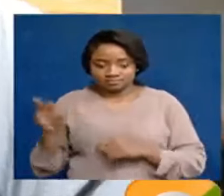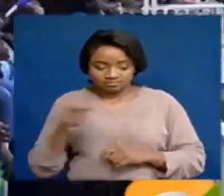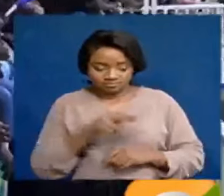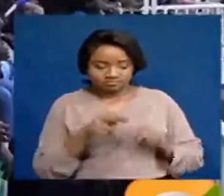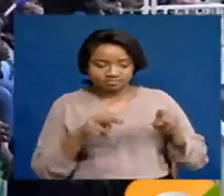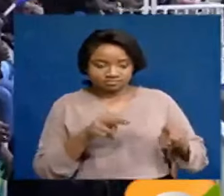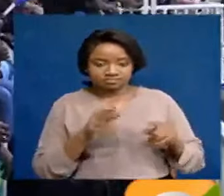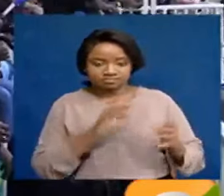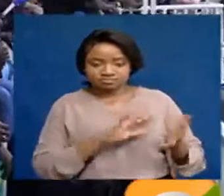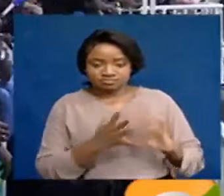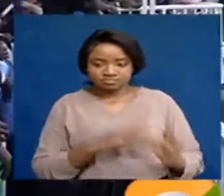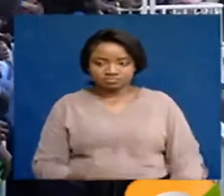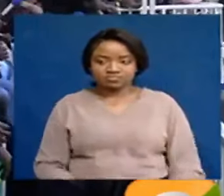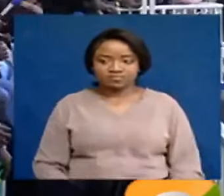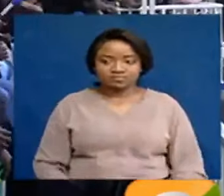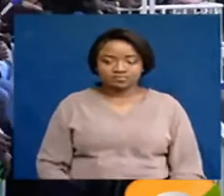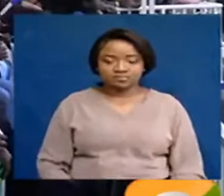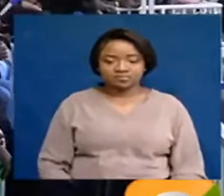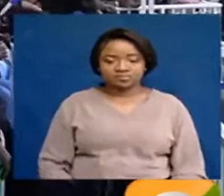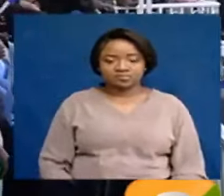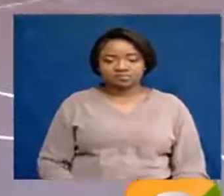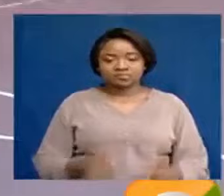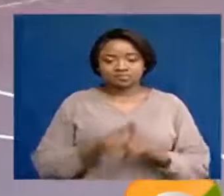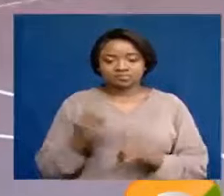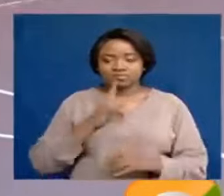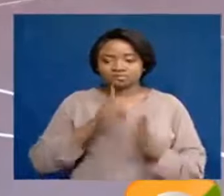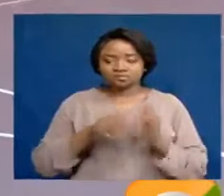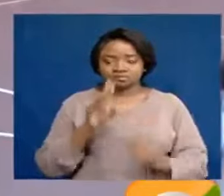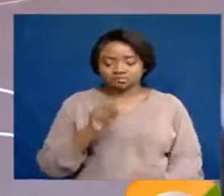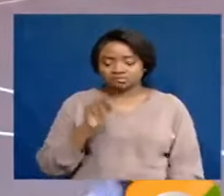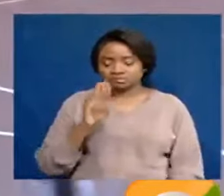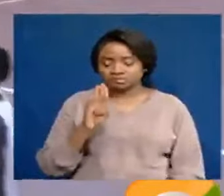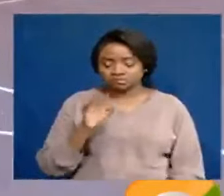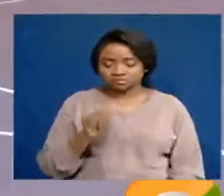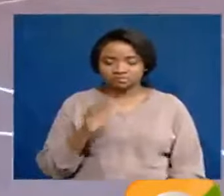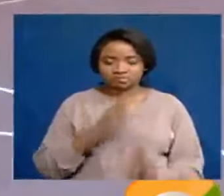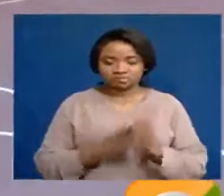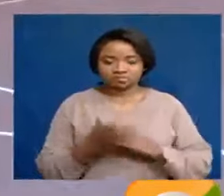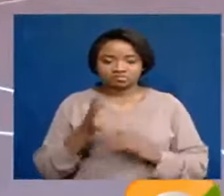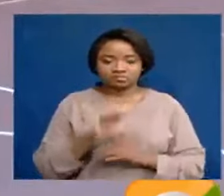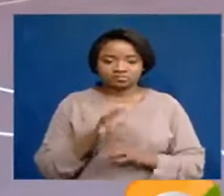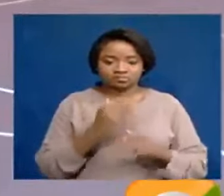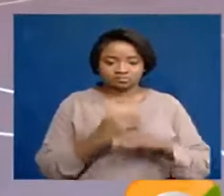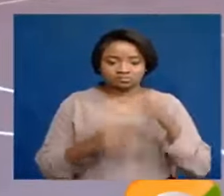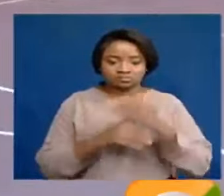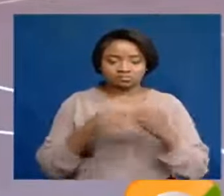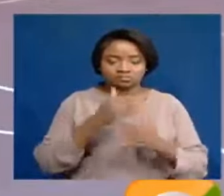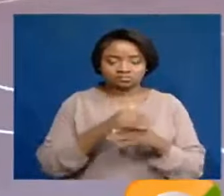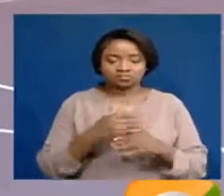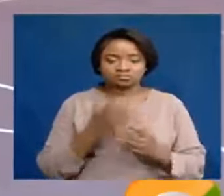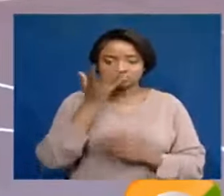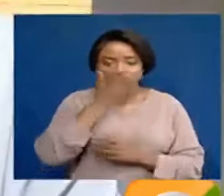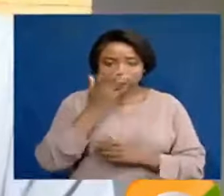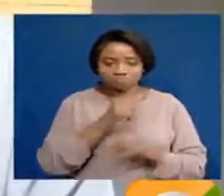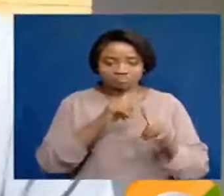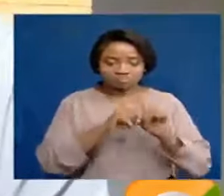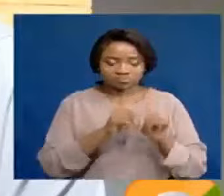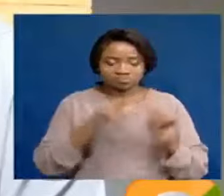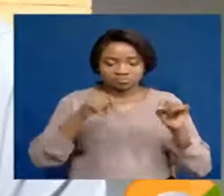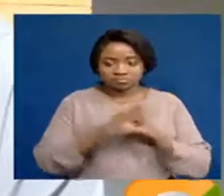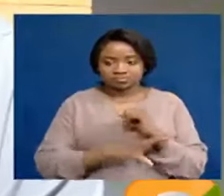run. Aidha alisema kuwa NBA ina mpango wa kujenga viwanja vya mchezo huo katika maeneo mbalimbali nchini. We